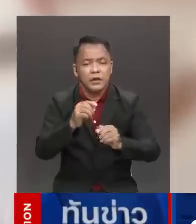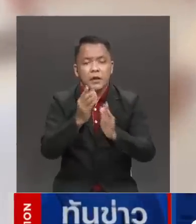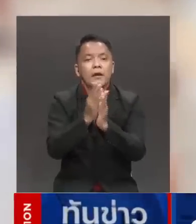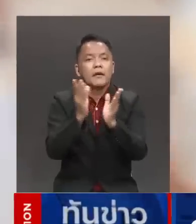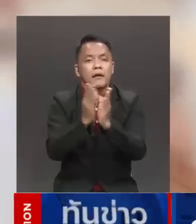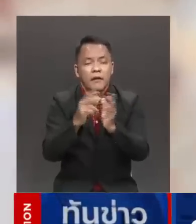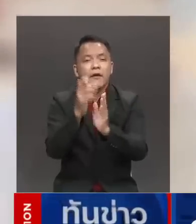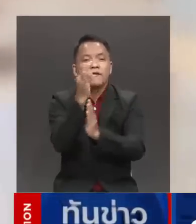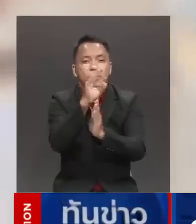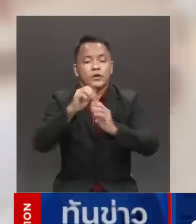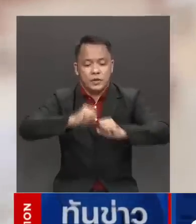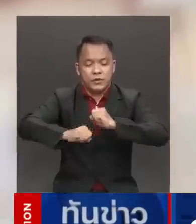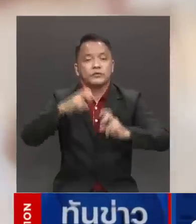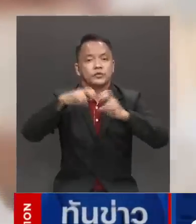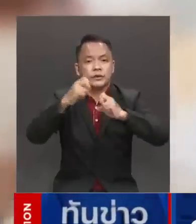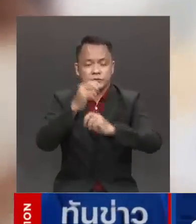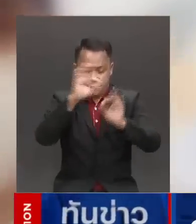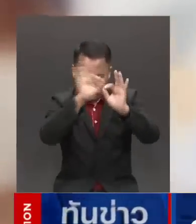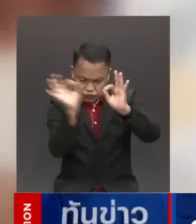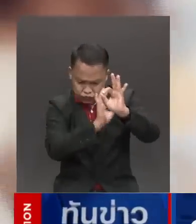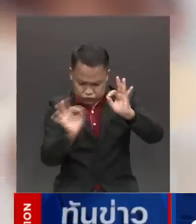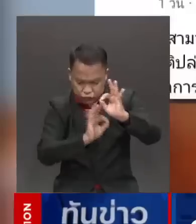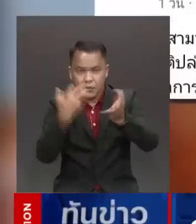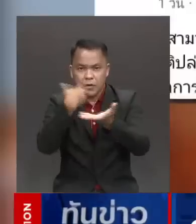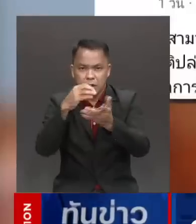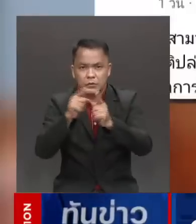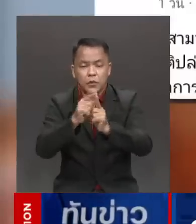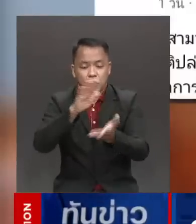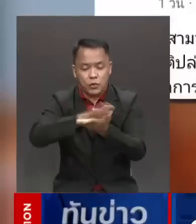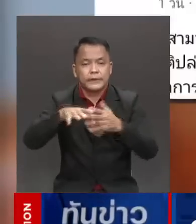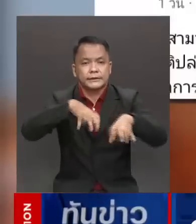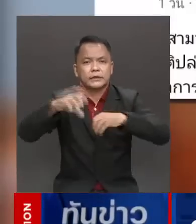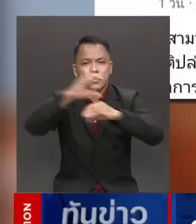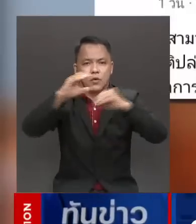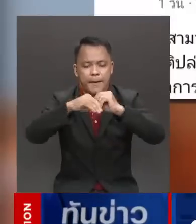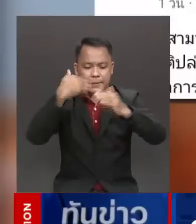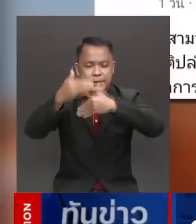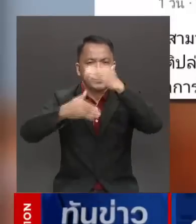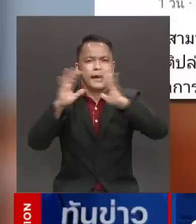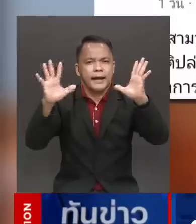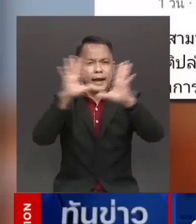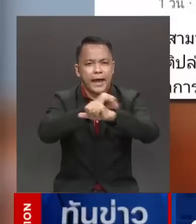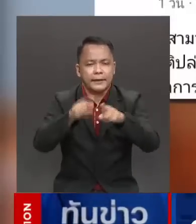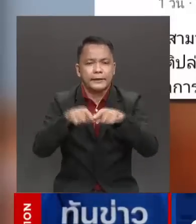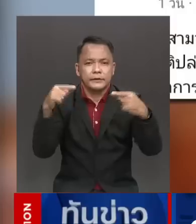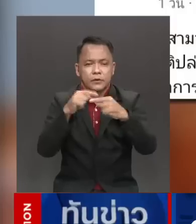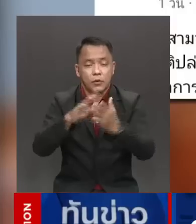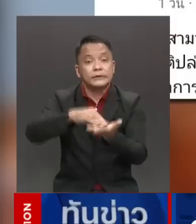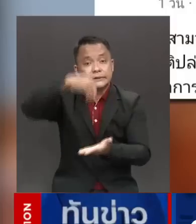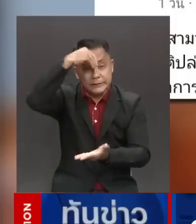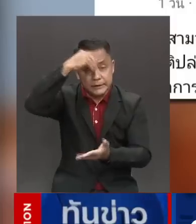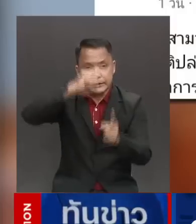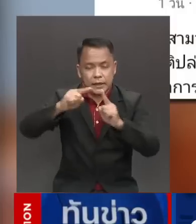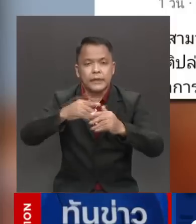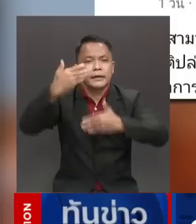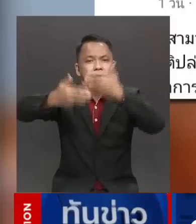รินทร์เพื่อประชาธิปไตยเขาโพสต์ภาพกับข้อความระบุค่ะบอกว่าโรงเรียนเนี่ยจัดโครงการพัฒนาคุณลักษณะอันพึงประสงค์ของผู้เรียนผ่